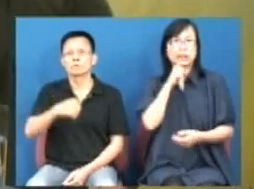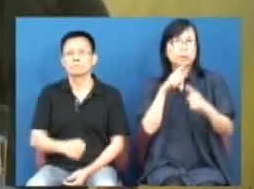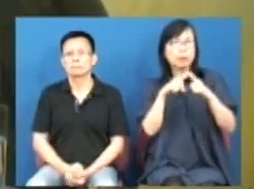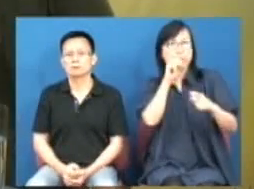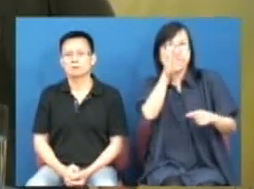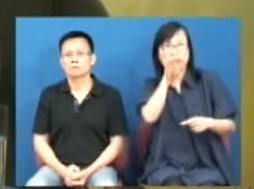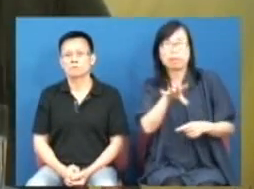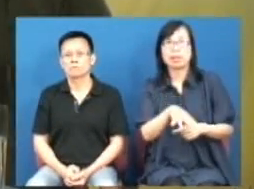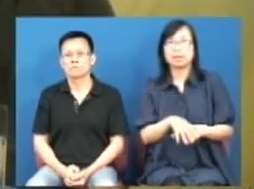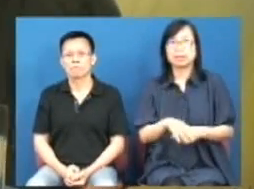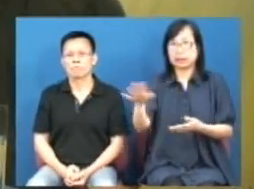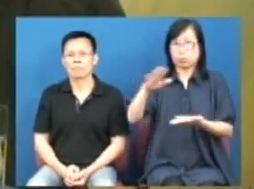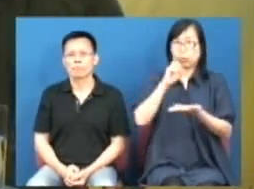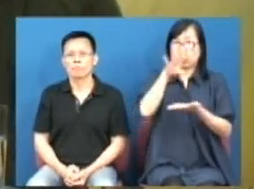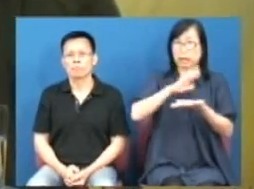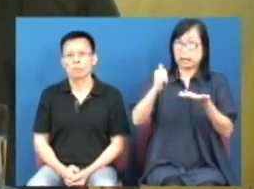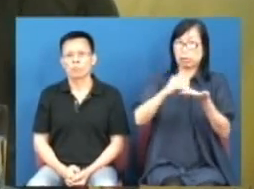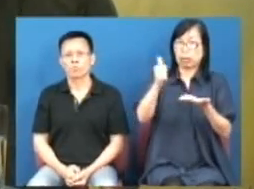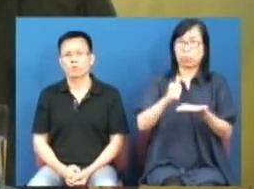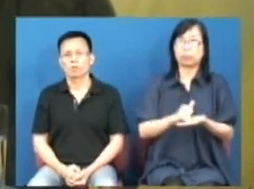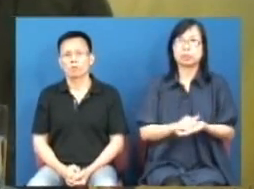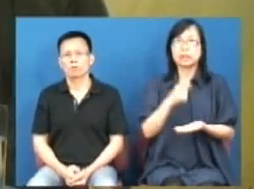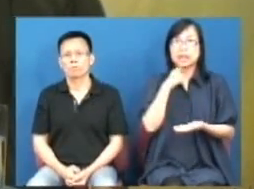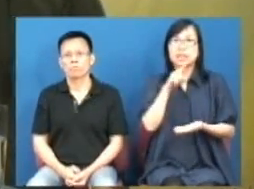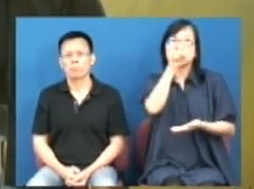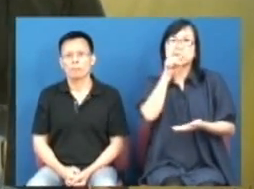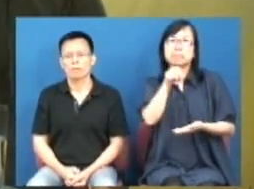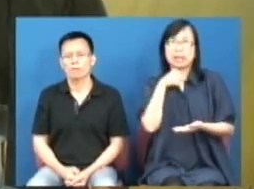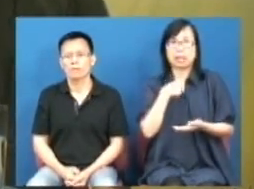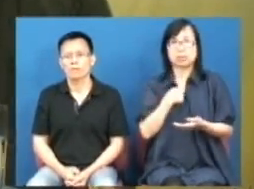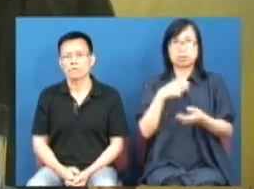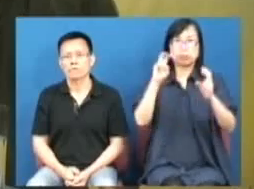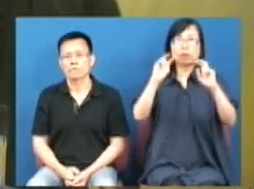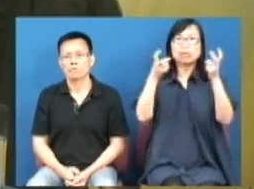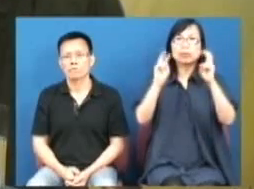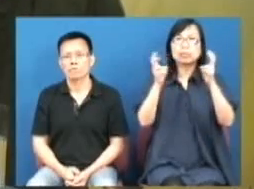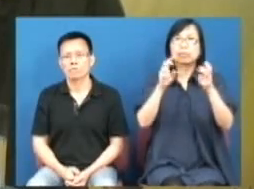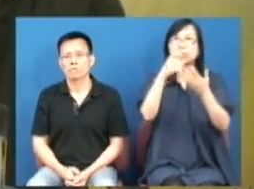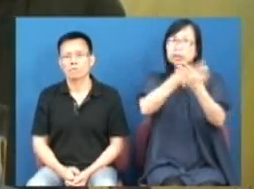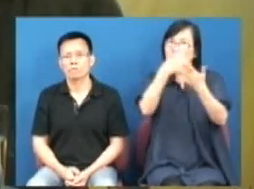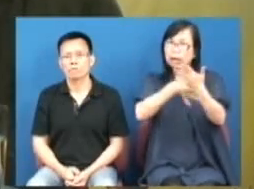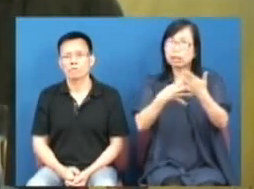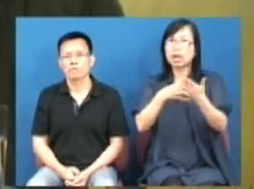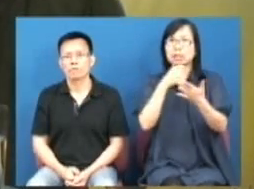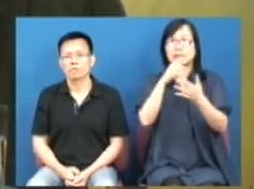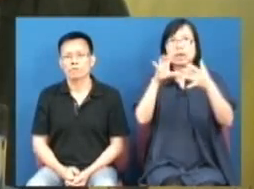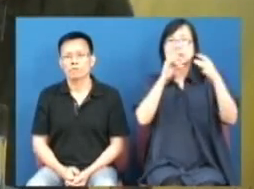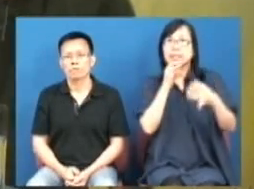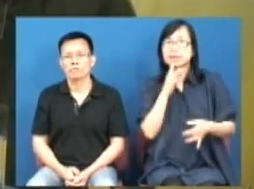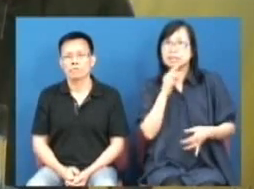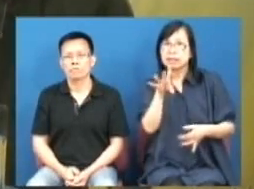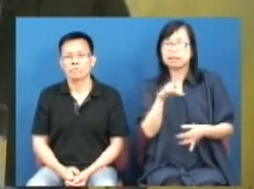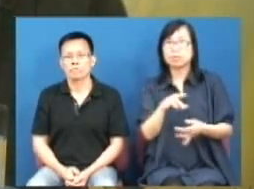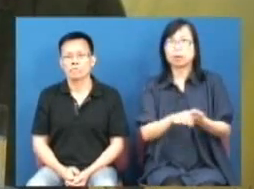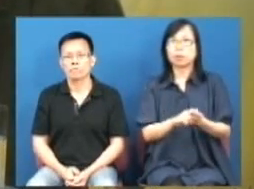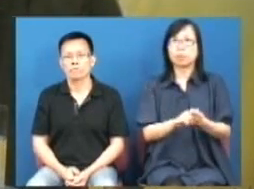噶嘛，即係再澄清下，即係我真係聽過有啲人咁問噶。喂，嗱，點解今次呢個條例咧，淨係牽涉到即係互聯網嘅咧、又唔牽涉到文